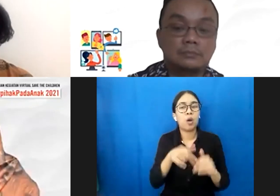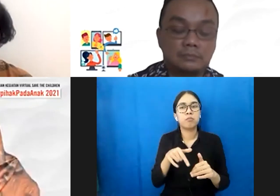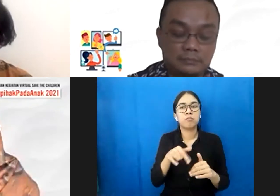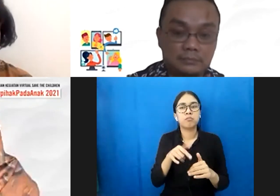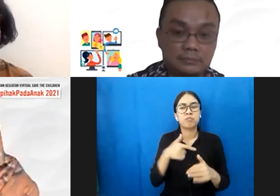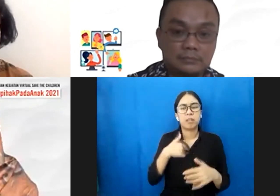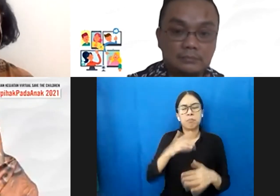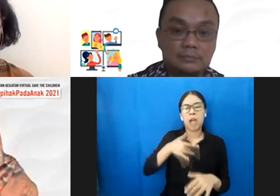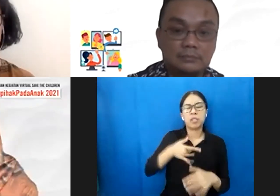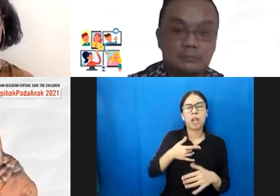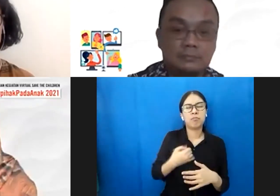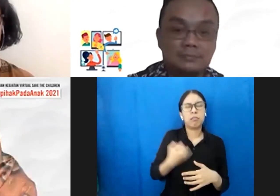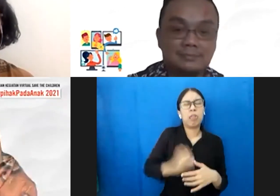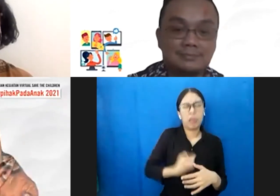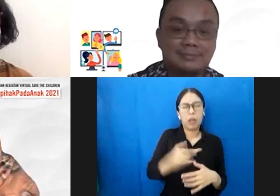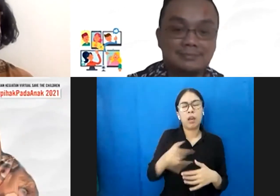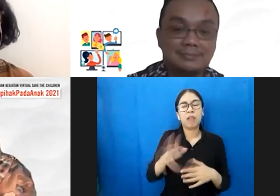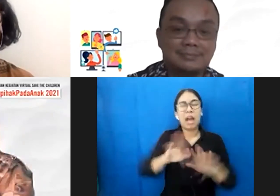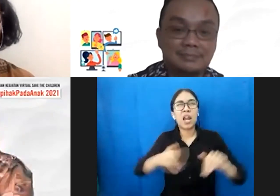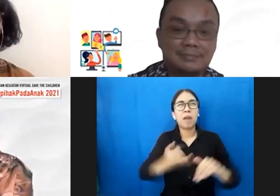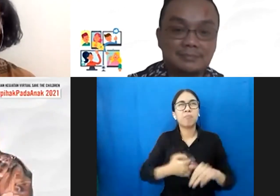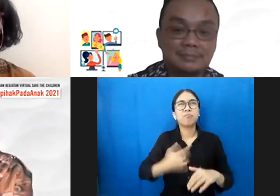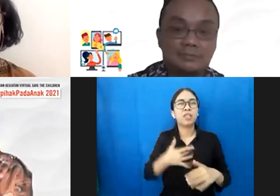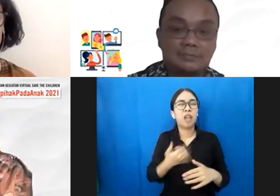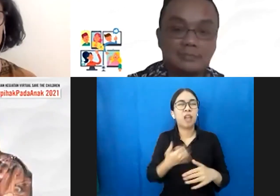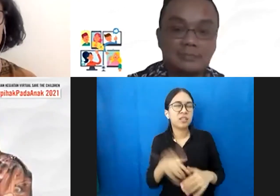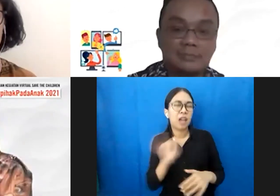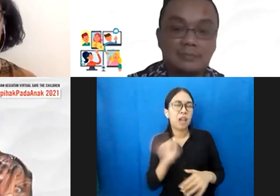itu. Mungkin itu tambahan saya.